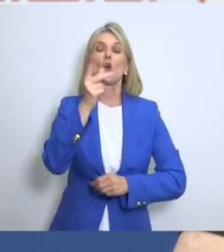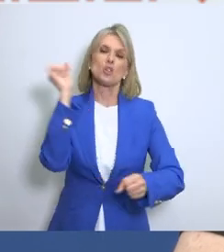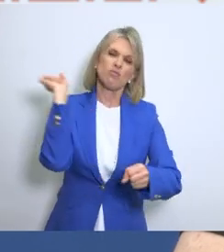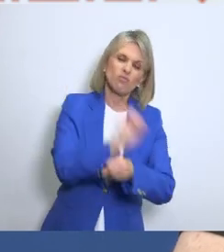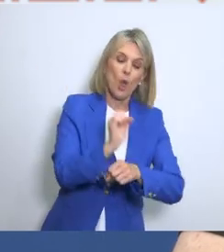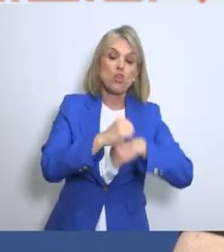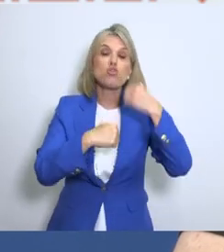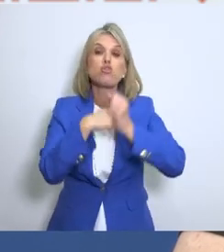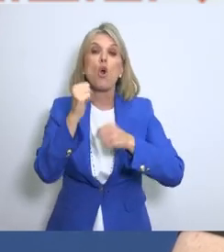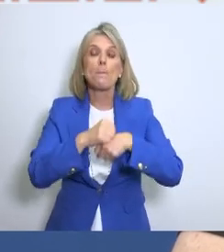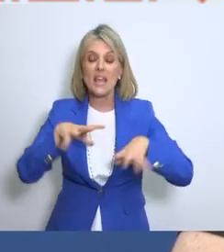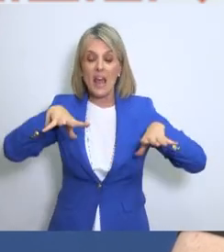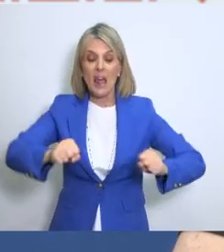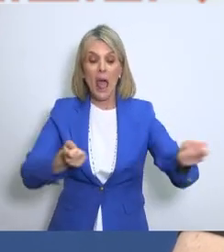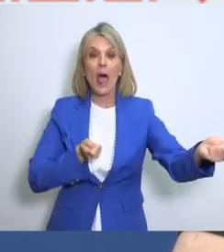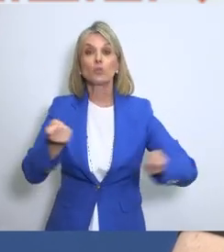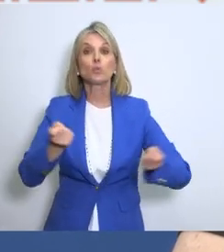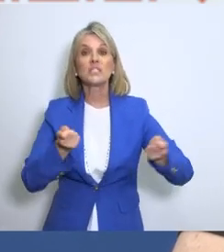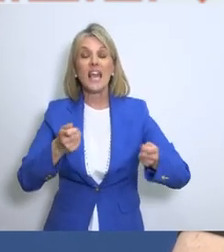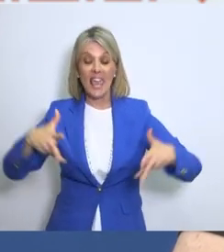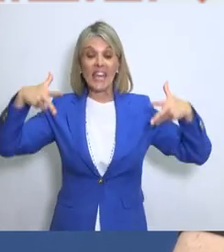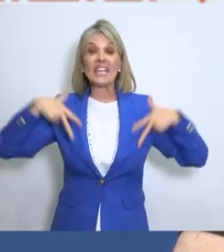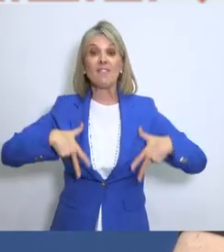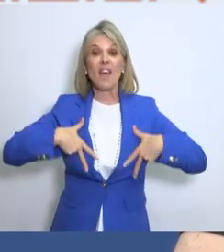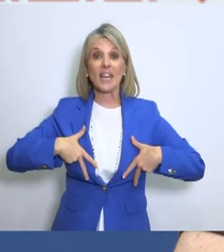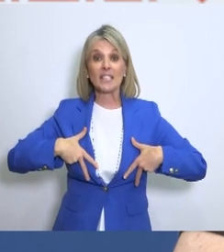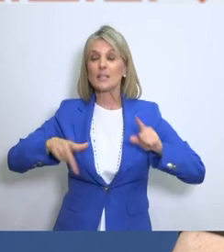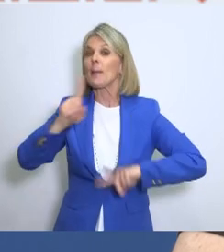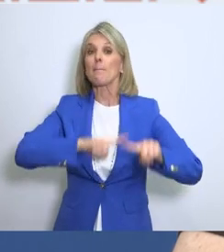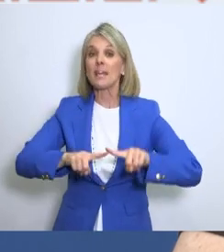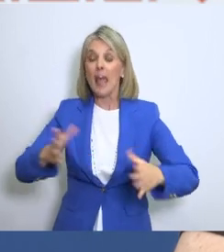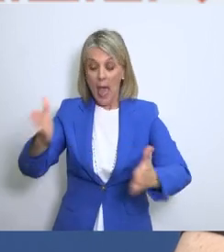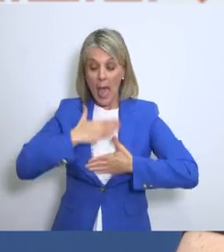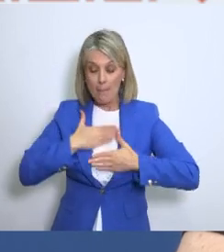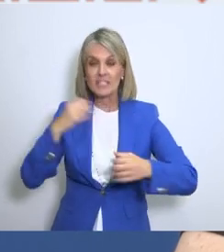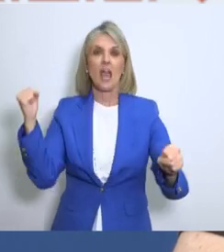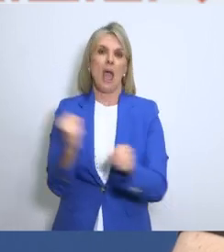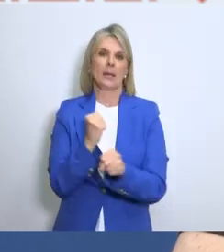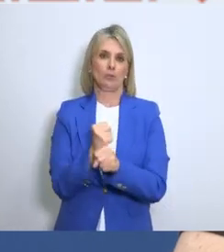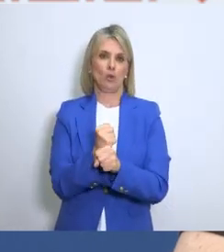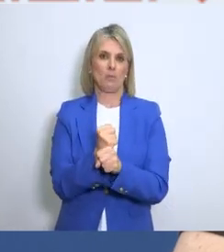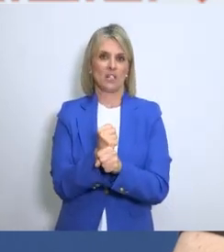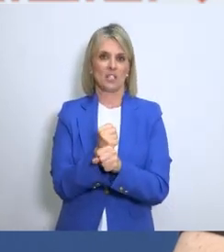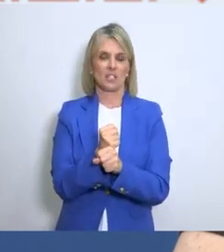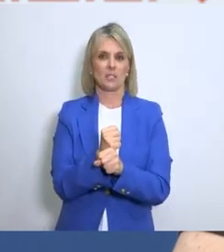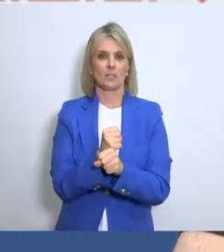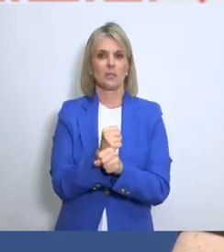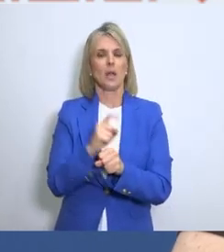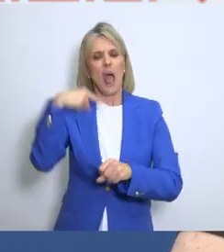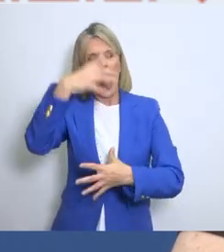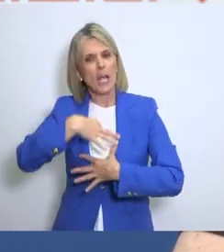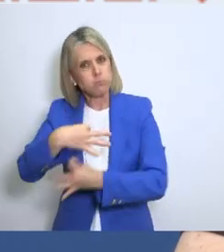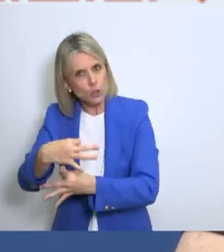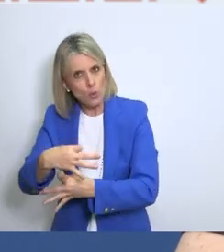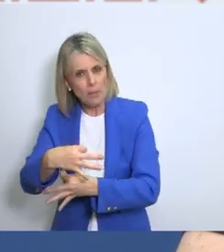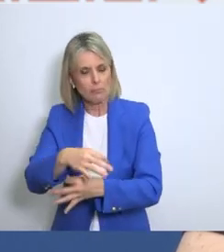μία κυβέρνηση των εργαζομένων που θα στηρίζεται στους αγώνες και την αυτοοργάνωσή μας. Θα λειτουργεί με εκπροσώπους